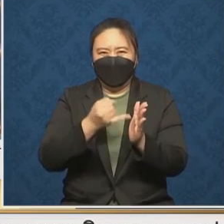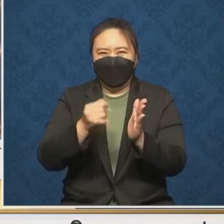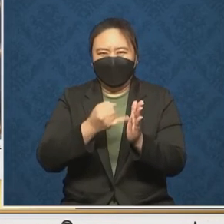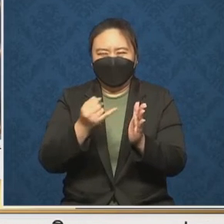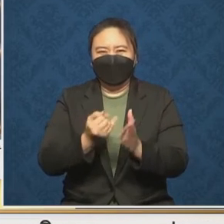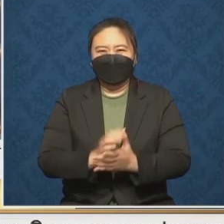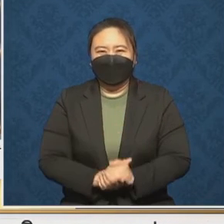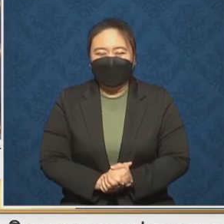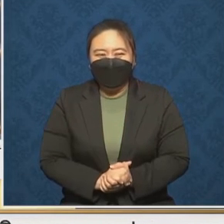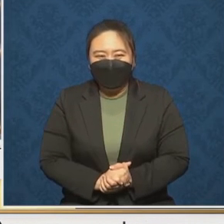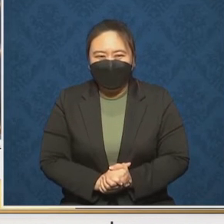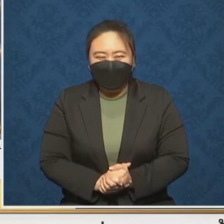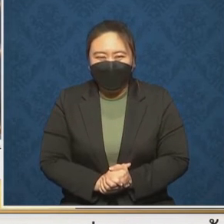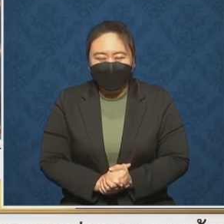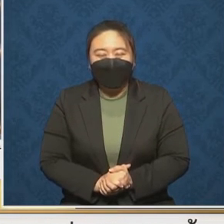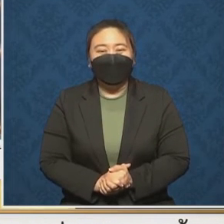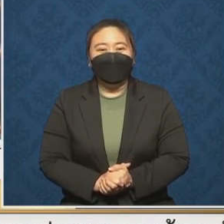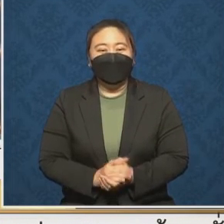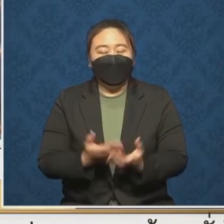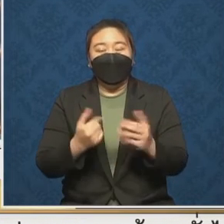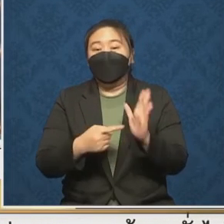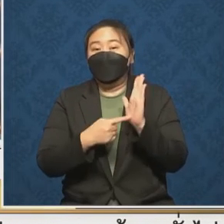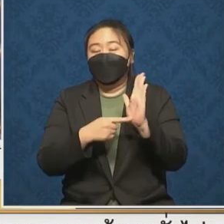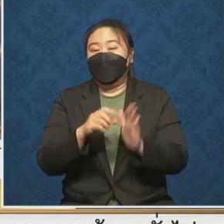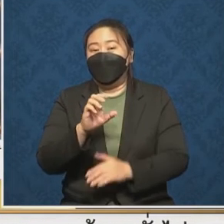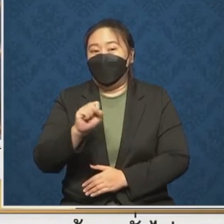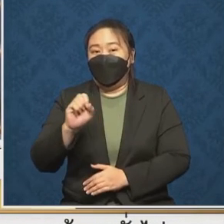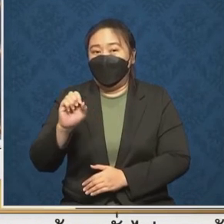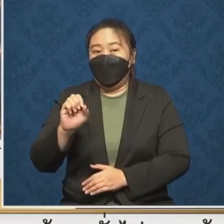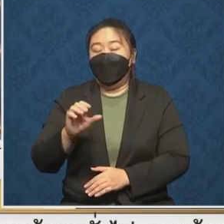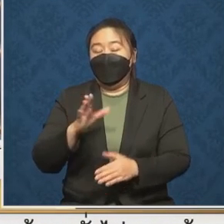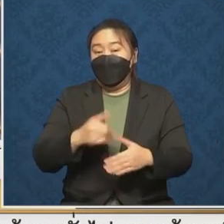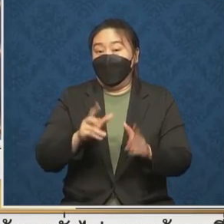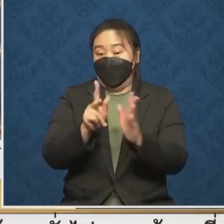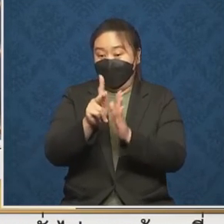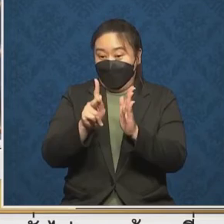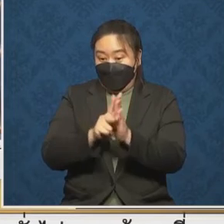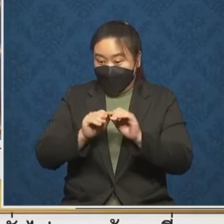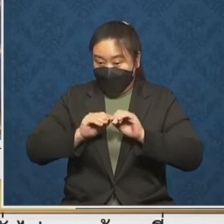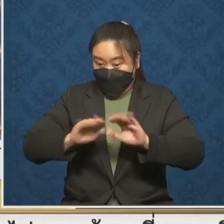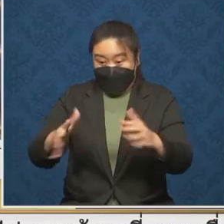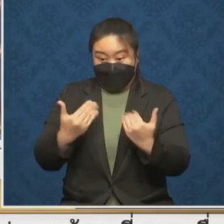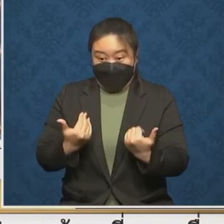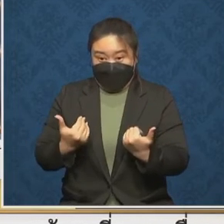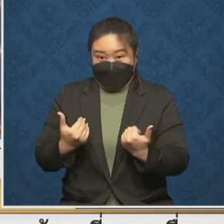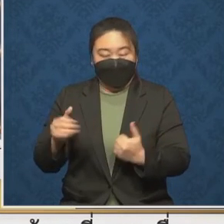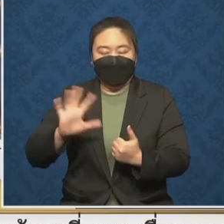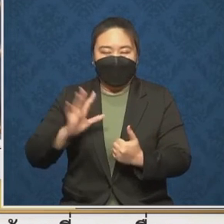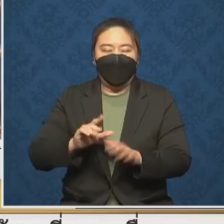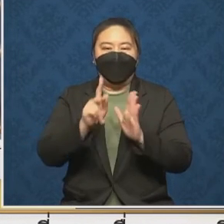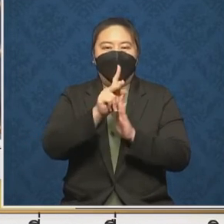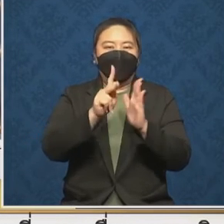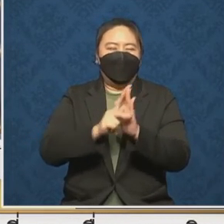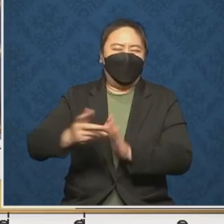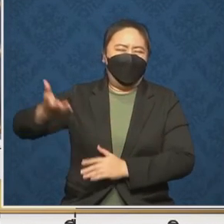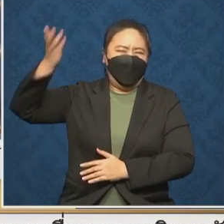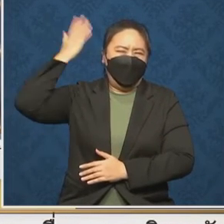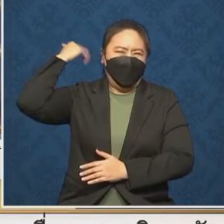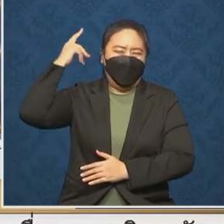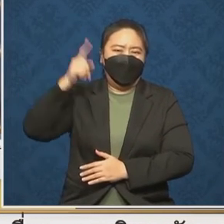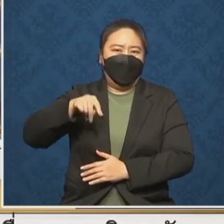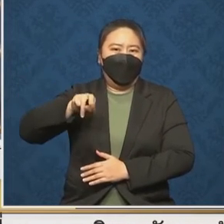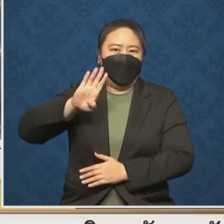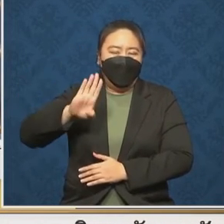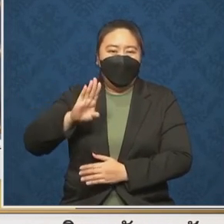ายออกใยุคสภาพุทธรรัดรกฎหมายออกในยุคของพรบอุทยานเห็ชาติบูโด